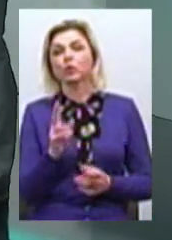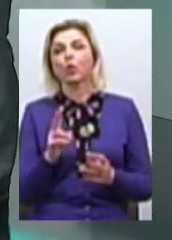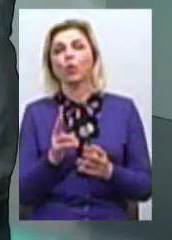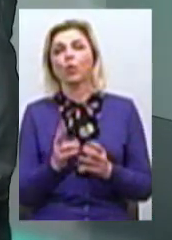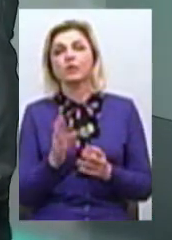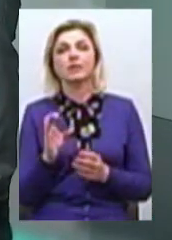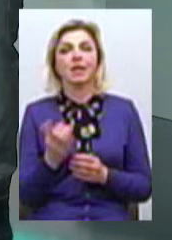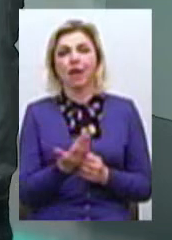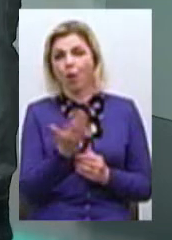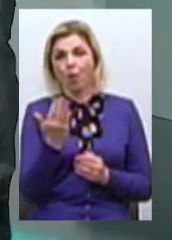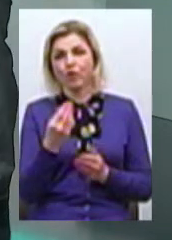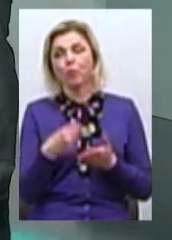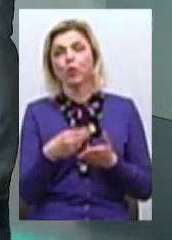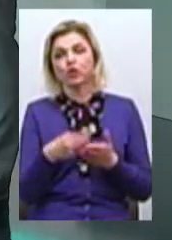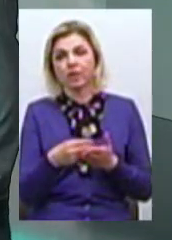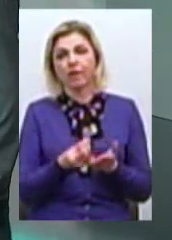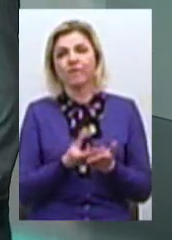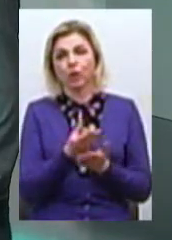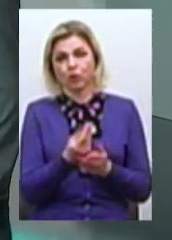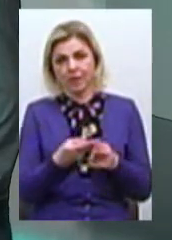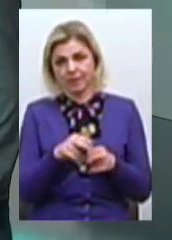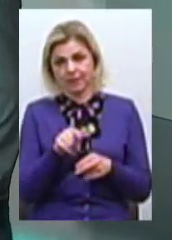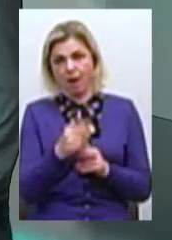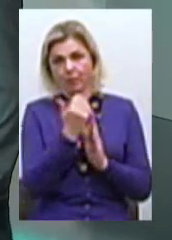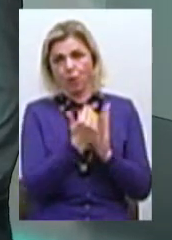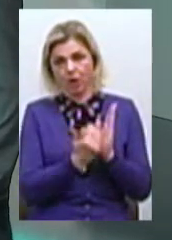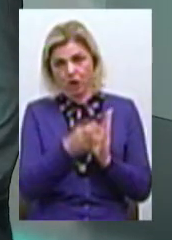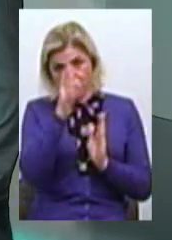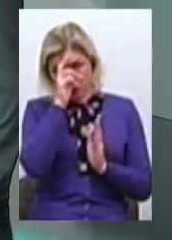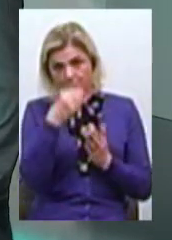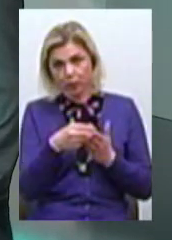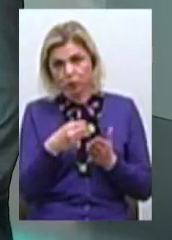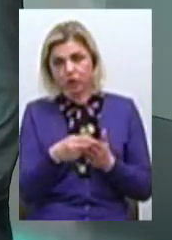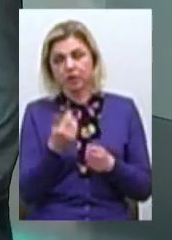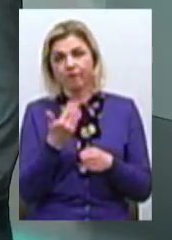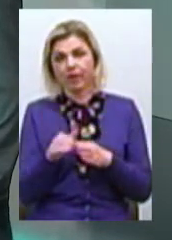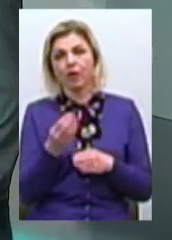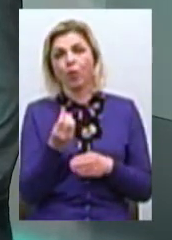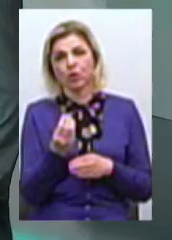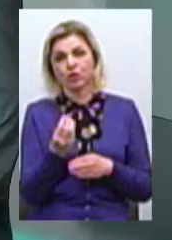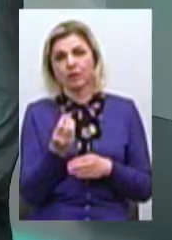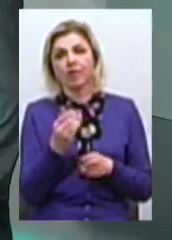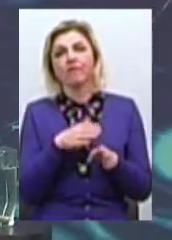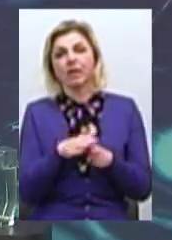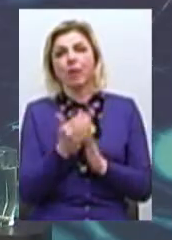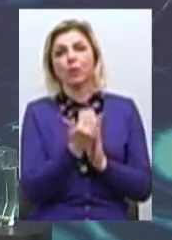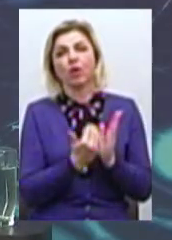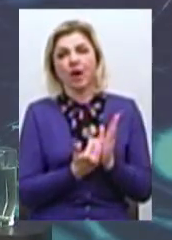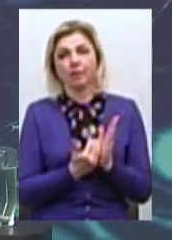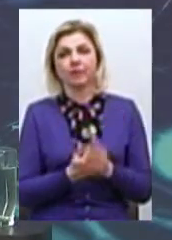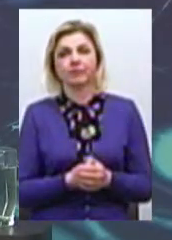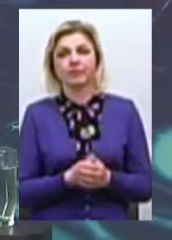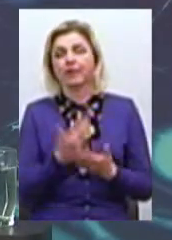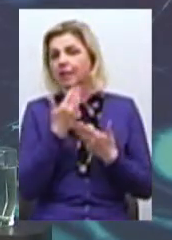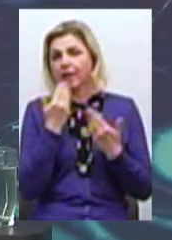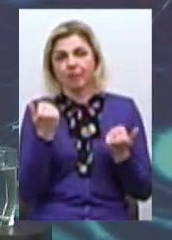з якого бюджету фінансується взагалі ця програма? Це державний бюджет виділяє кошти на реалізацію програми чи як?